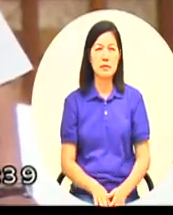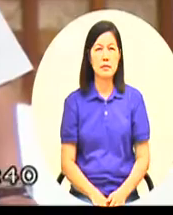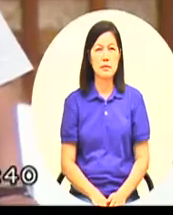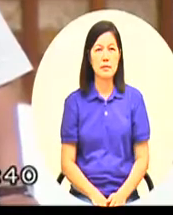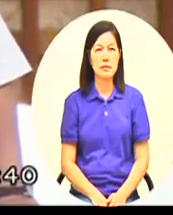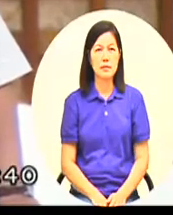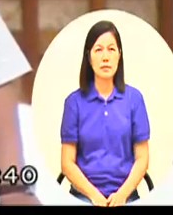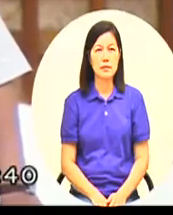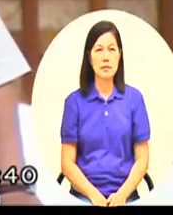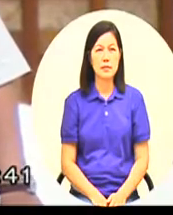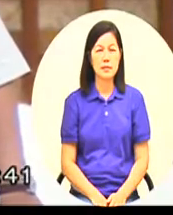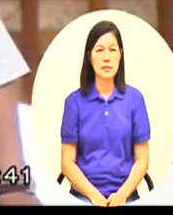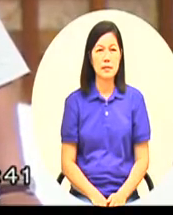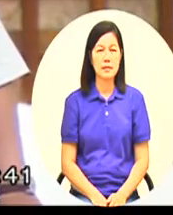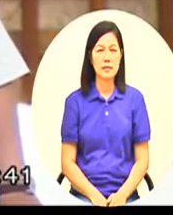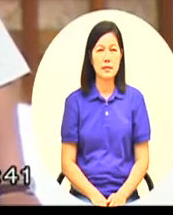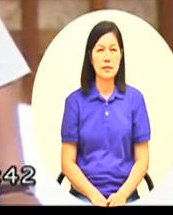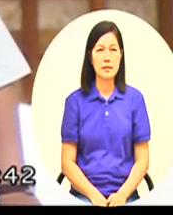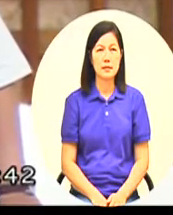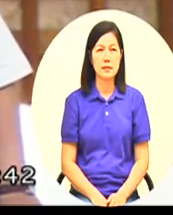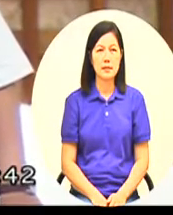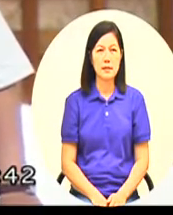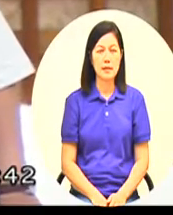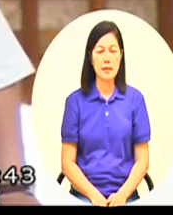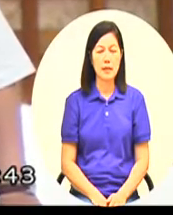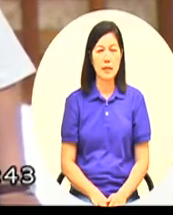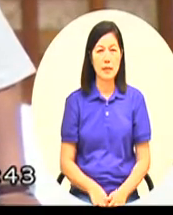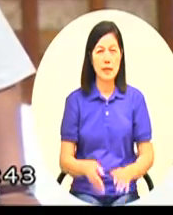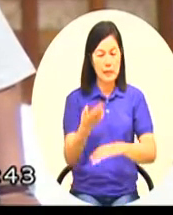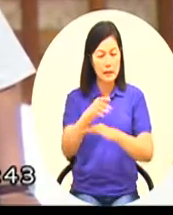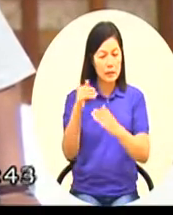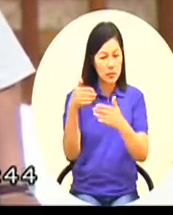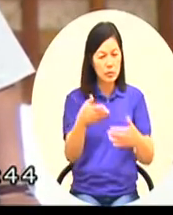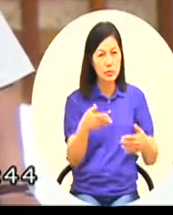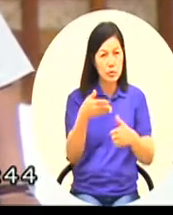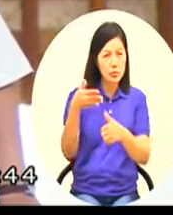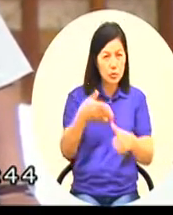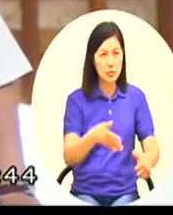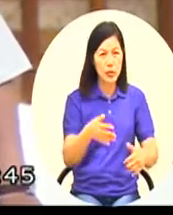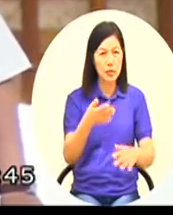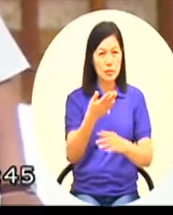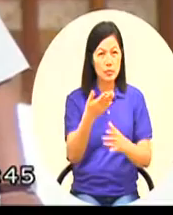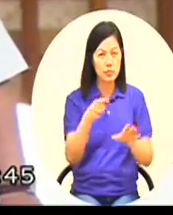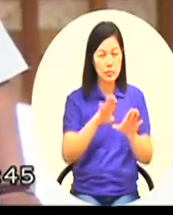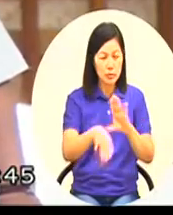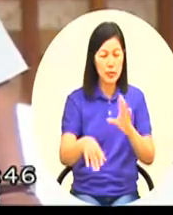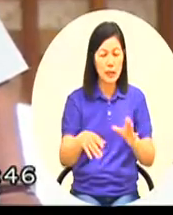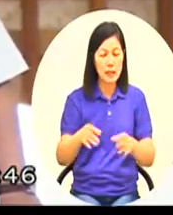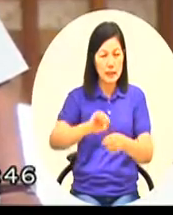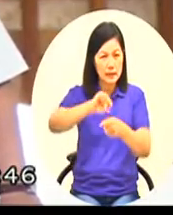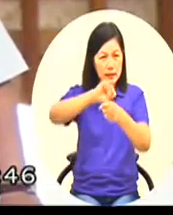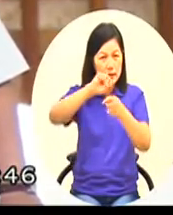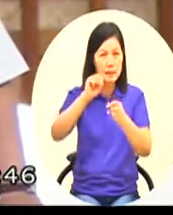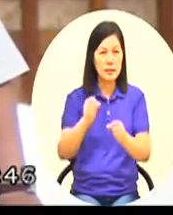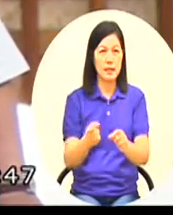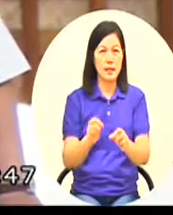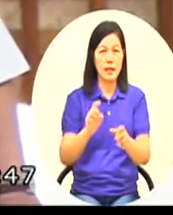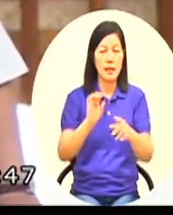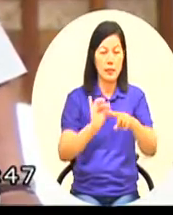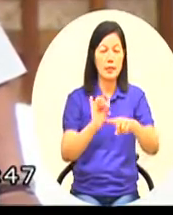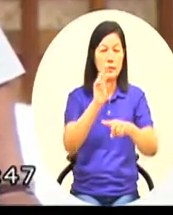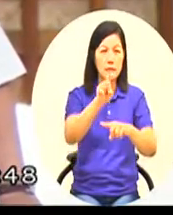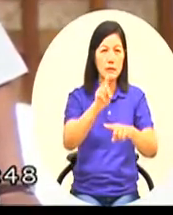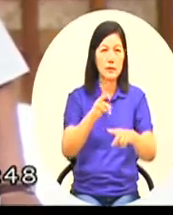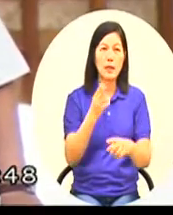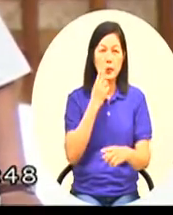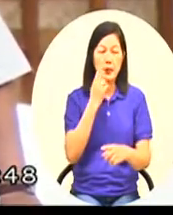你不管是从我们的遗产税增加的幅度增加10%，我们另外我们的烟税还